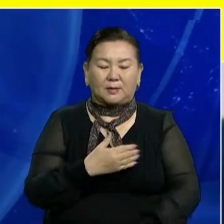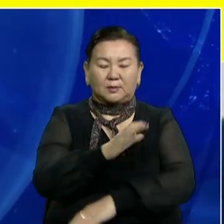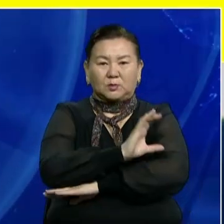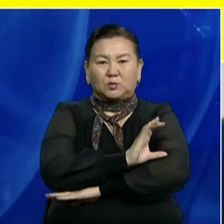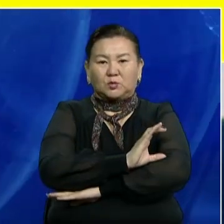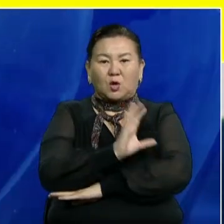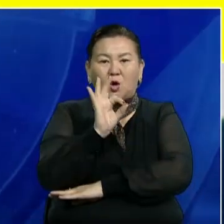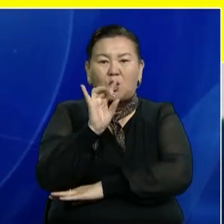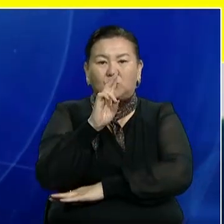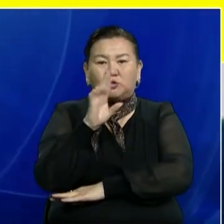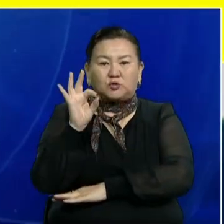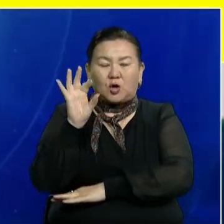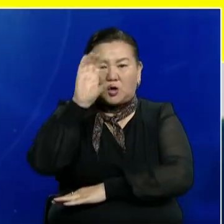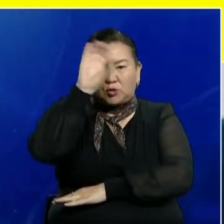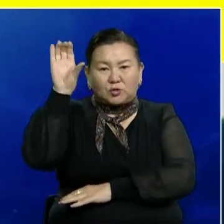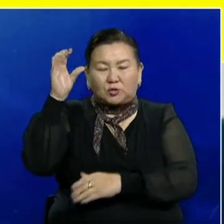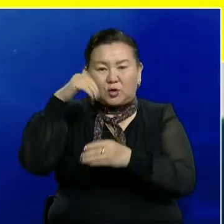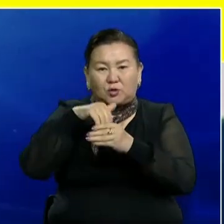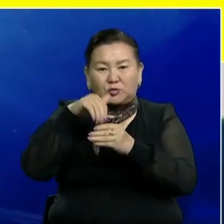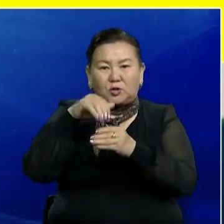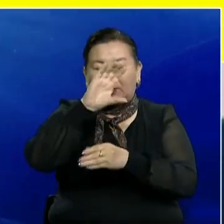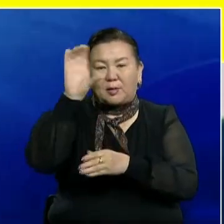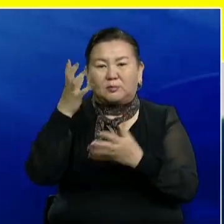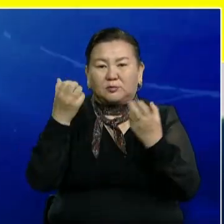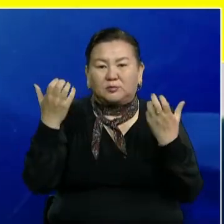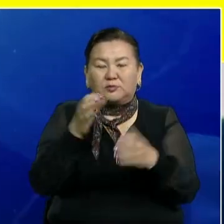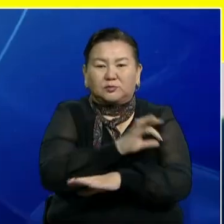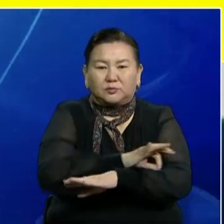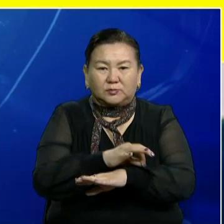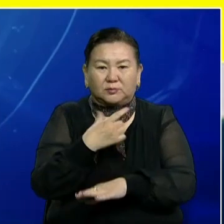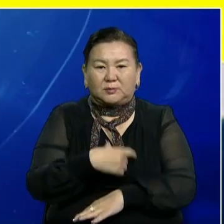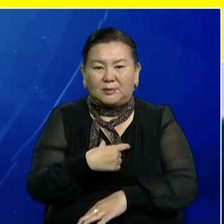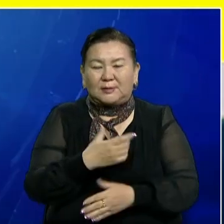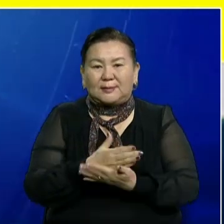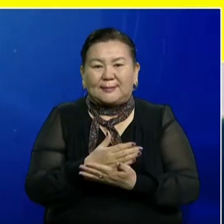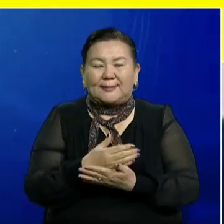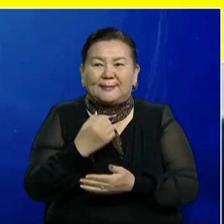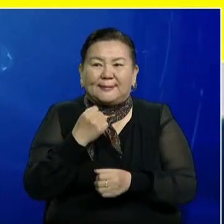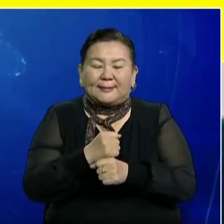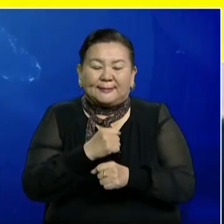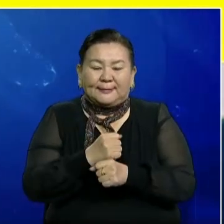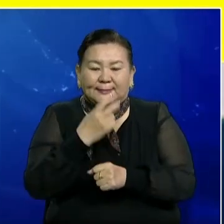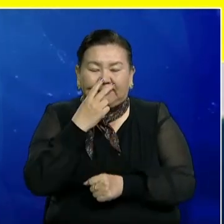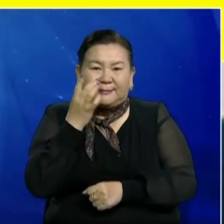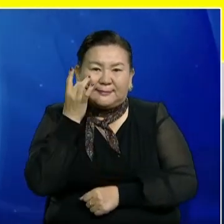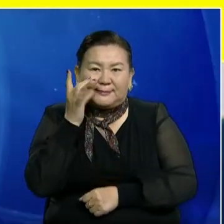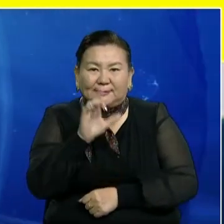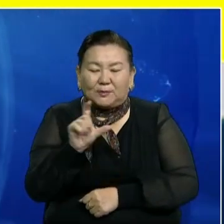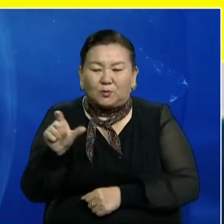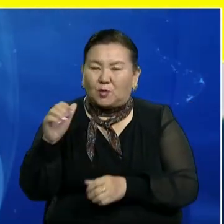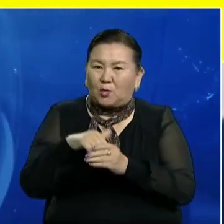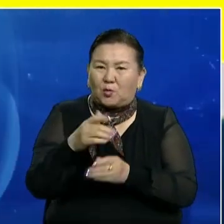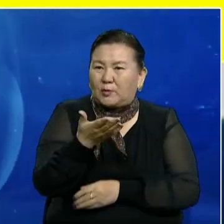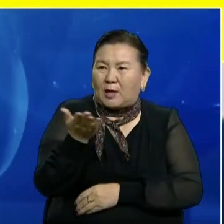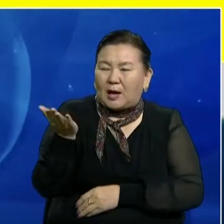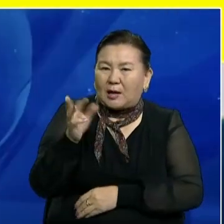оролцооны байгууллага маш их байдаг л да. Эко клуб сургуультай өдөрт зөвлөл гэх мэт юм. Тэгэд энэс ажиглаад туцгаад ингээд хүүхд яагаад ордоггүй юм болоо